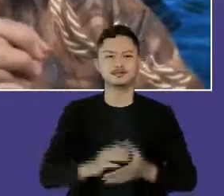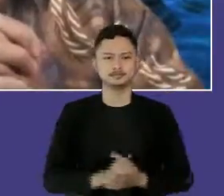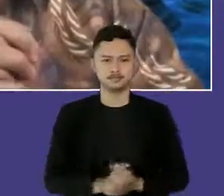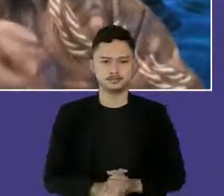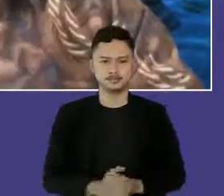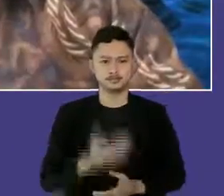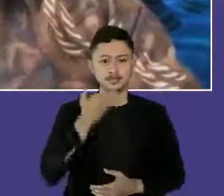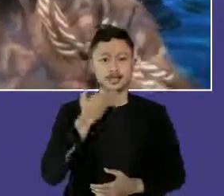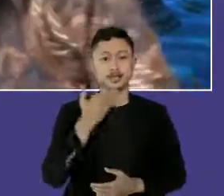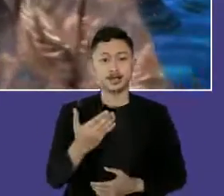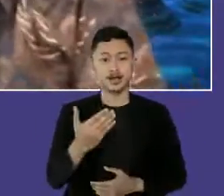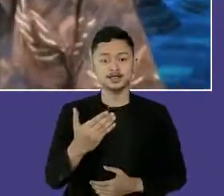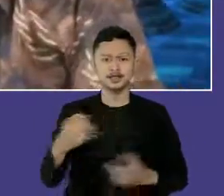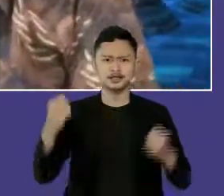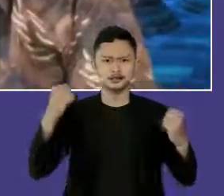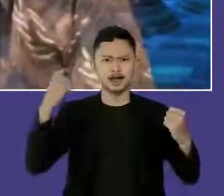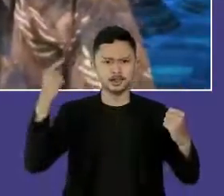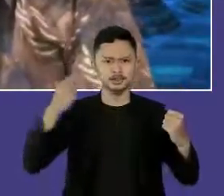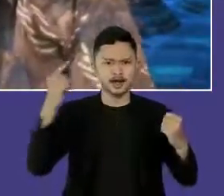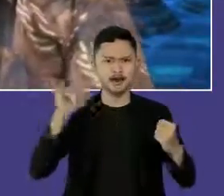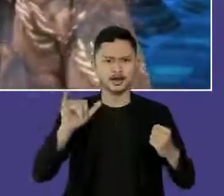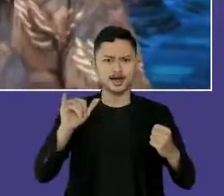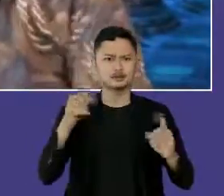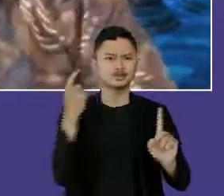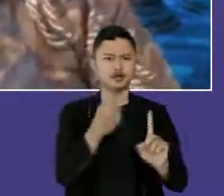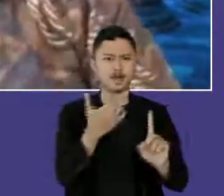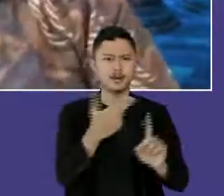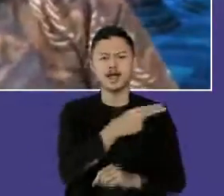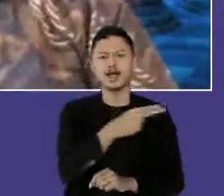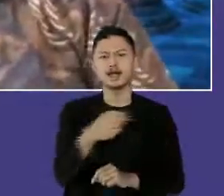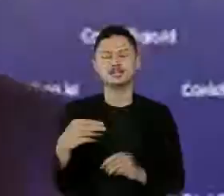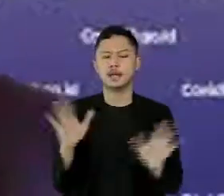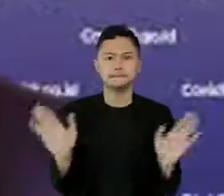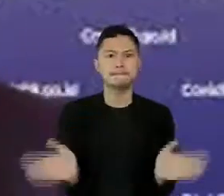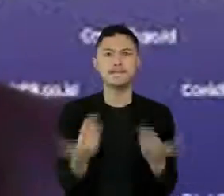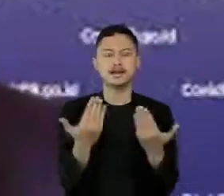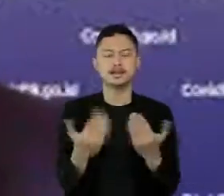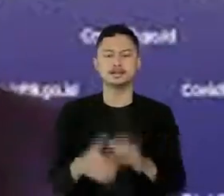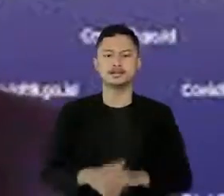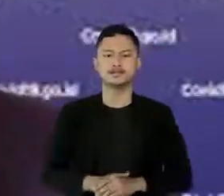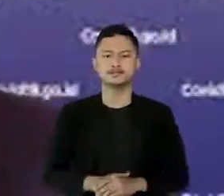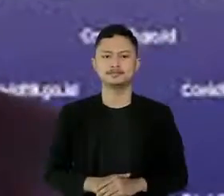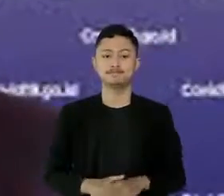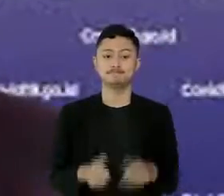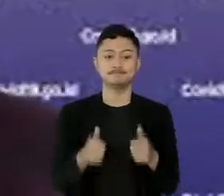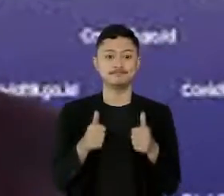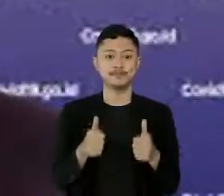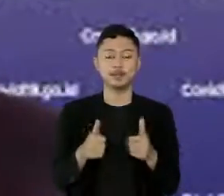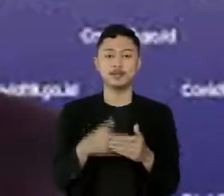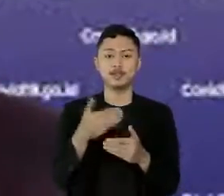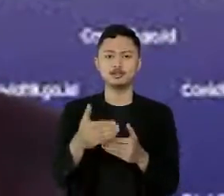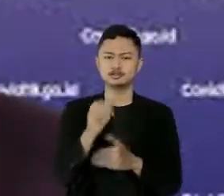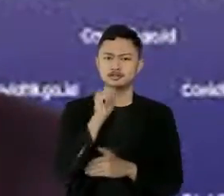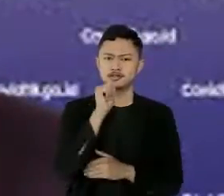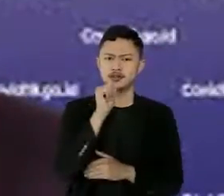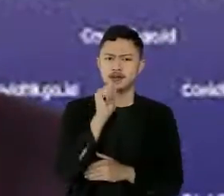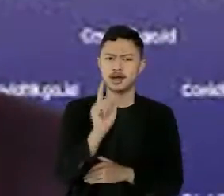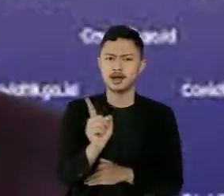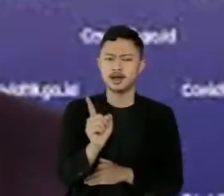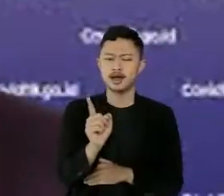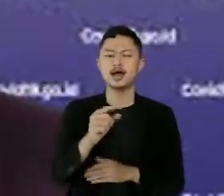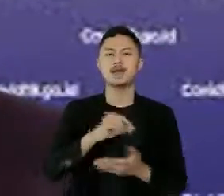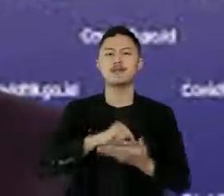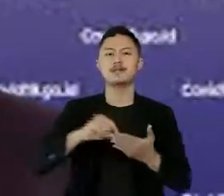Terima kasih Pak Haryadi, selalu semangat ya untuk Indonesia bangkit kembali. Baik, kemudian yang berikutnya adalah